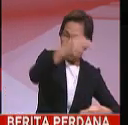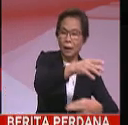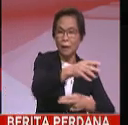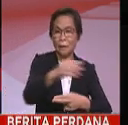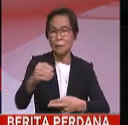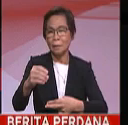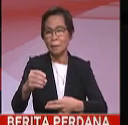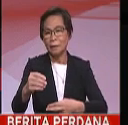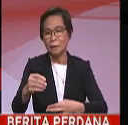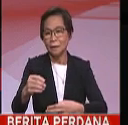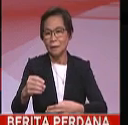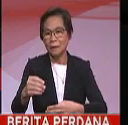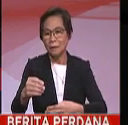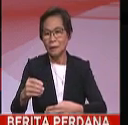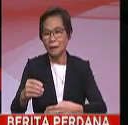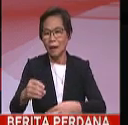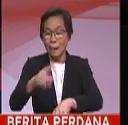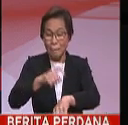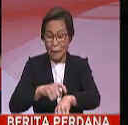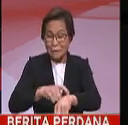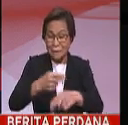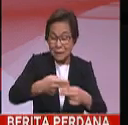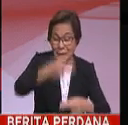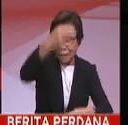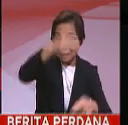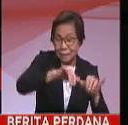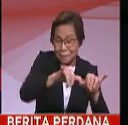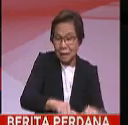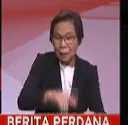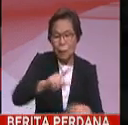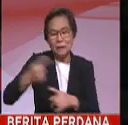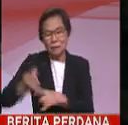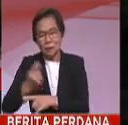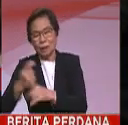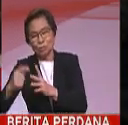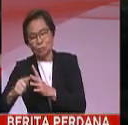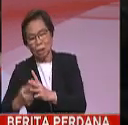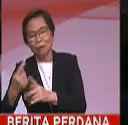dan masa penginap tu dibolehkan training.